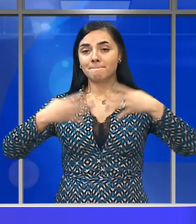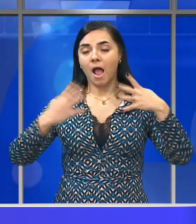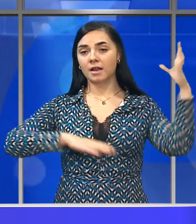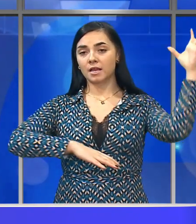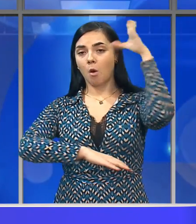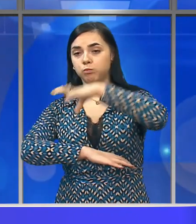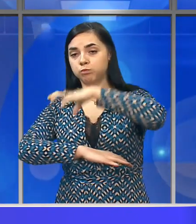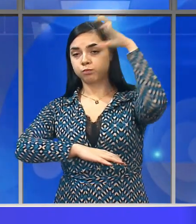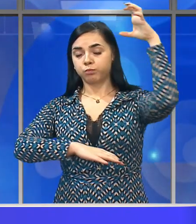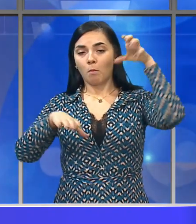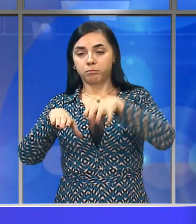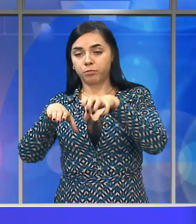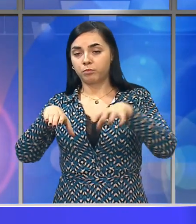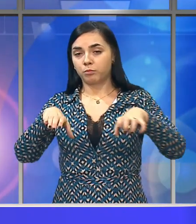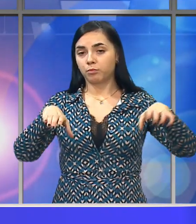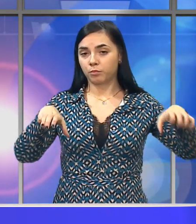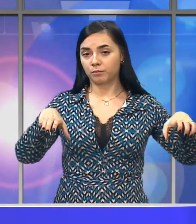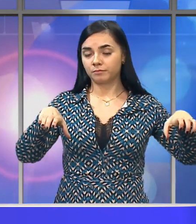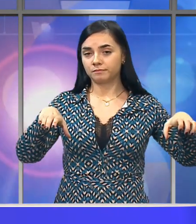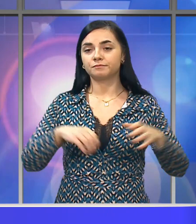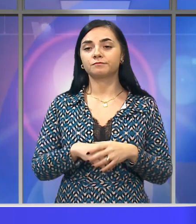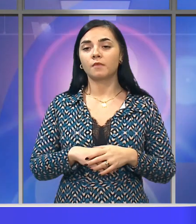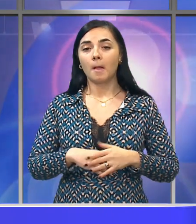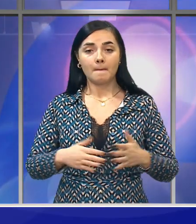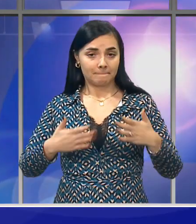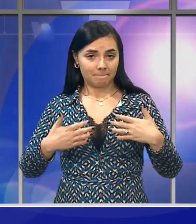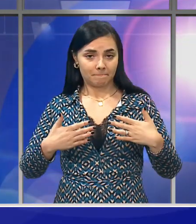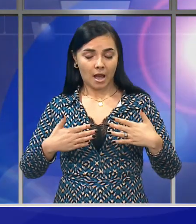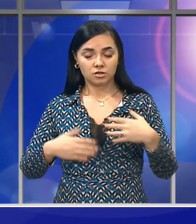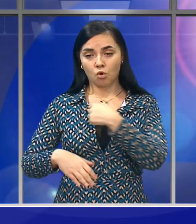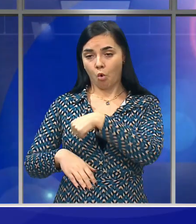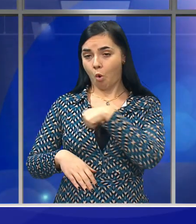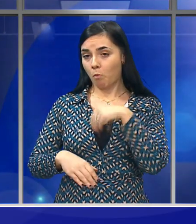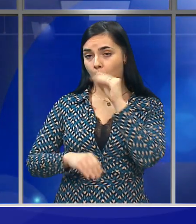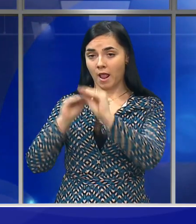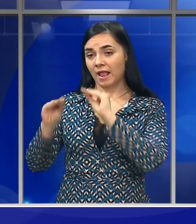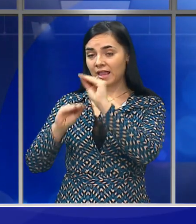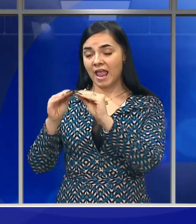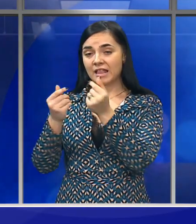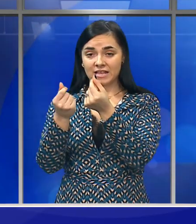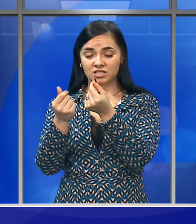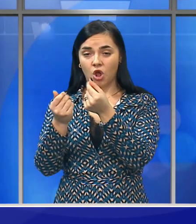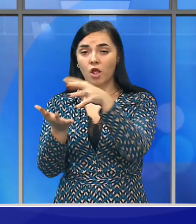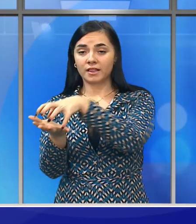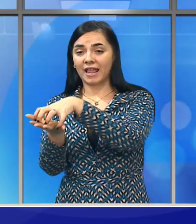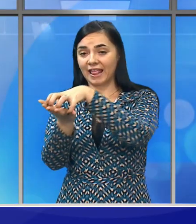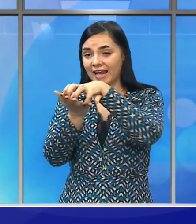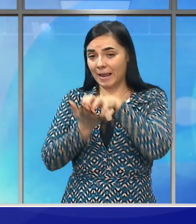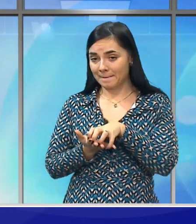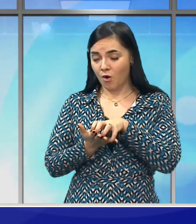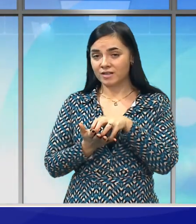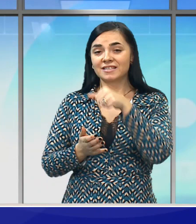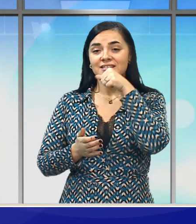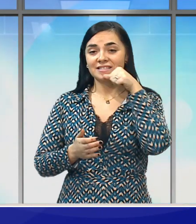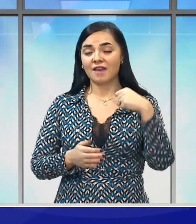un pontone a breve Il comune farà la richiesta di fondi per riparare